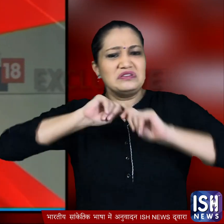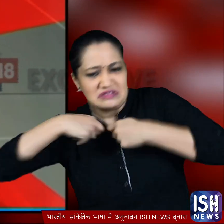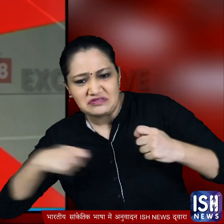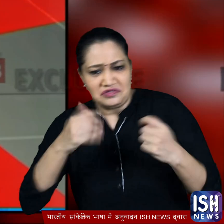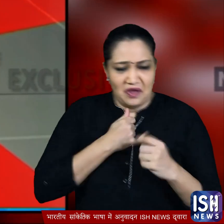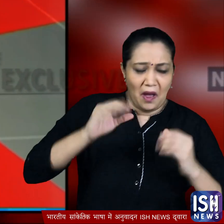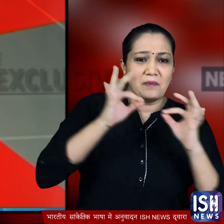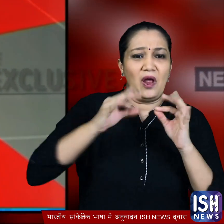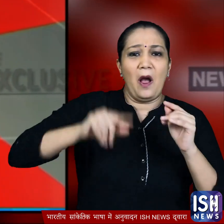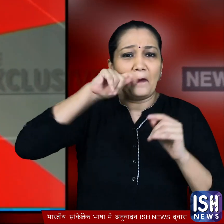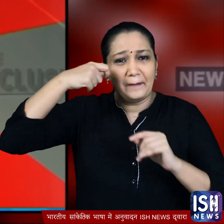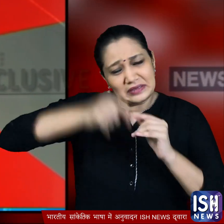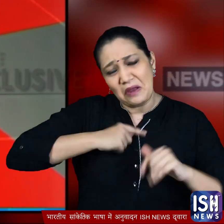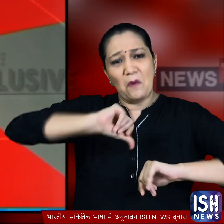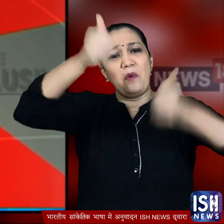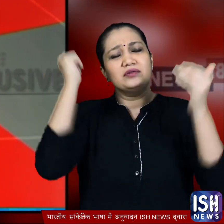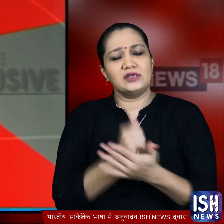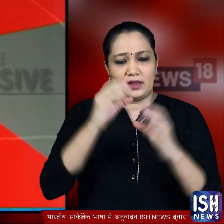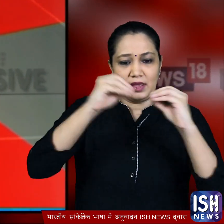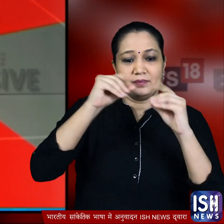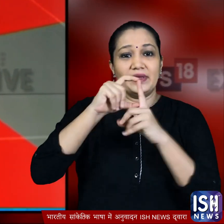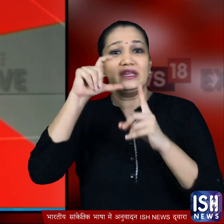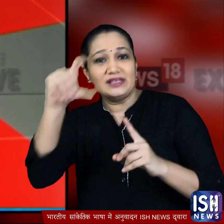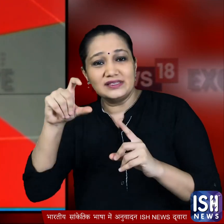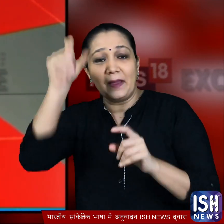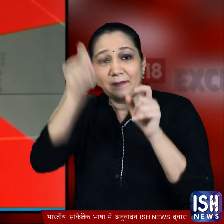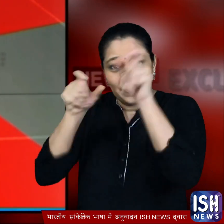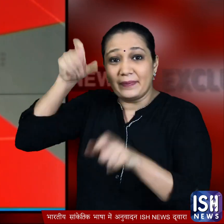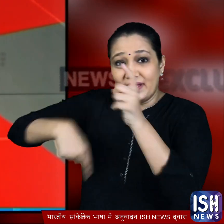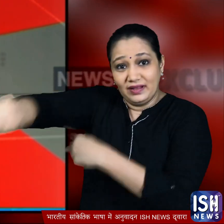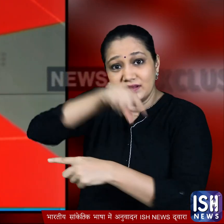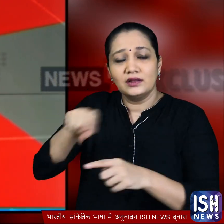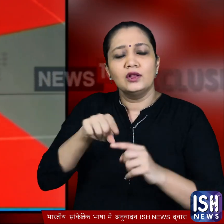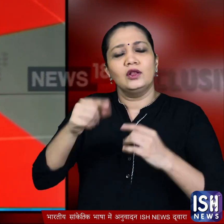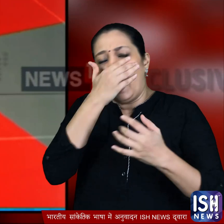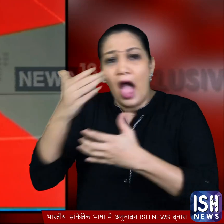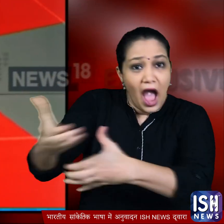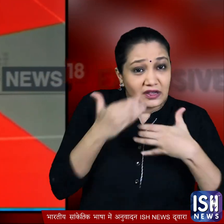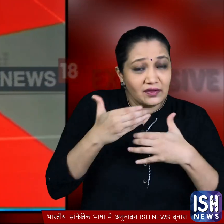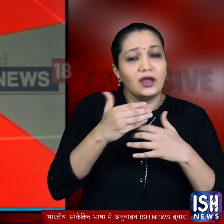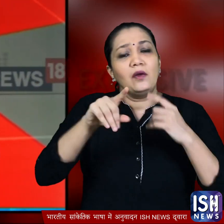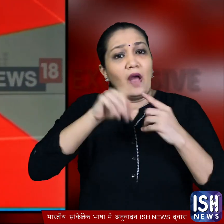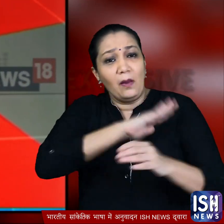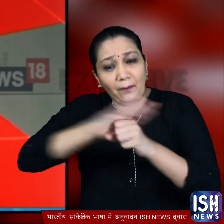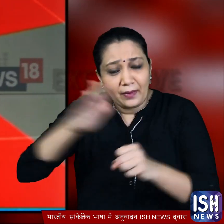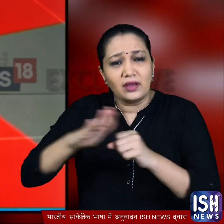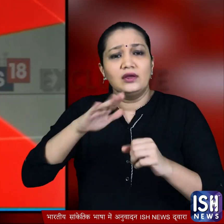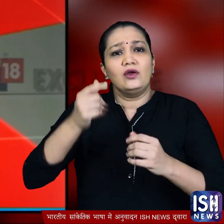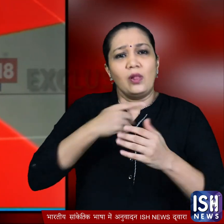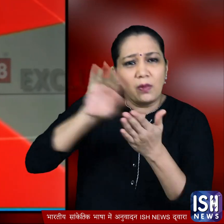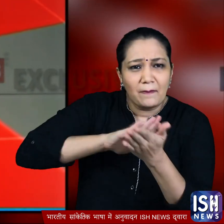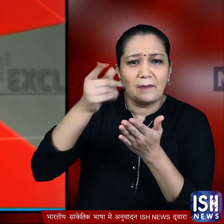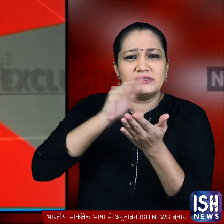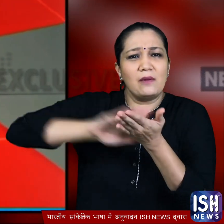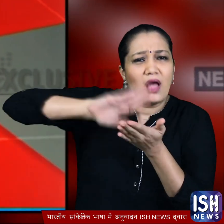दबंगई से ही जीता जा सकता है, जिसके लिए बीडीसी यानी क्षेत्र पंचायत सदस्यों को अगवा करने से लेकर उनकी मौज मस्ती पर